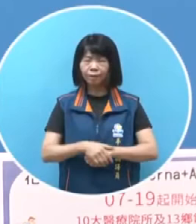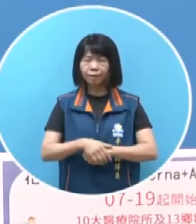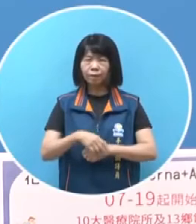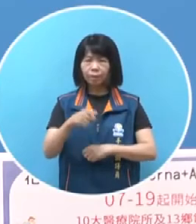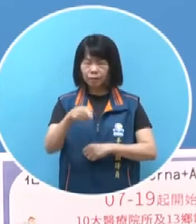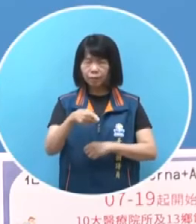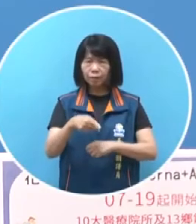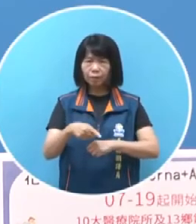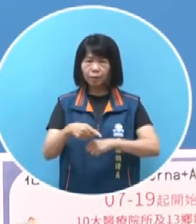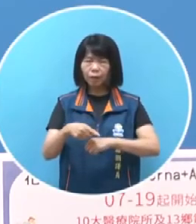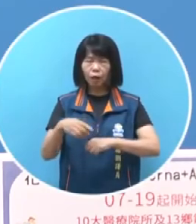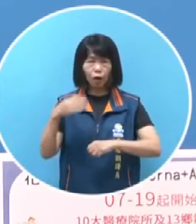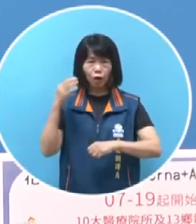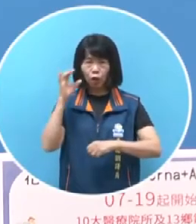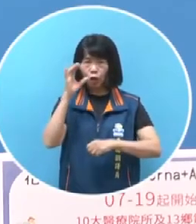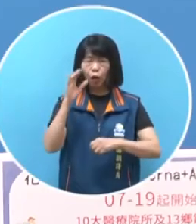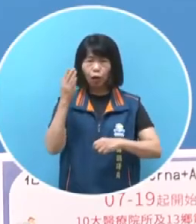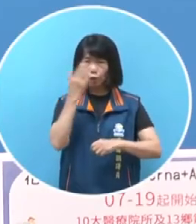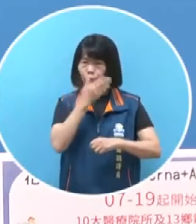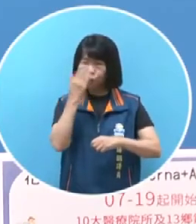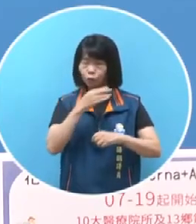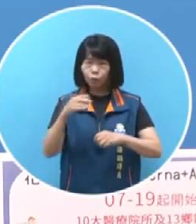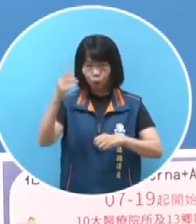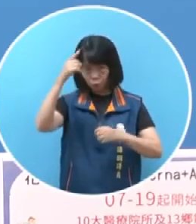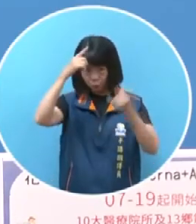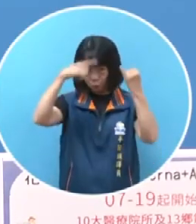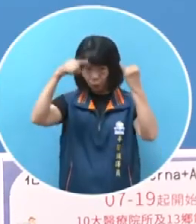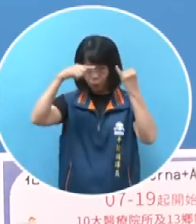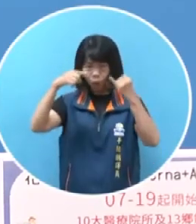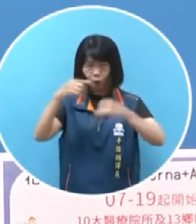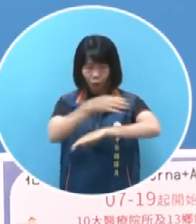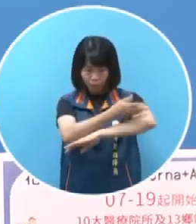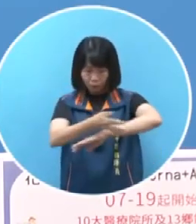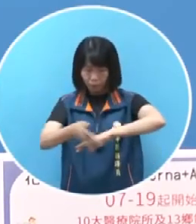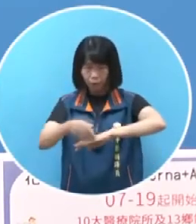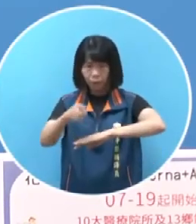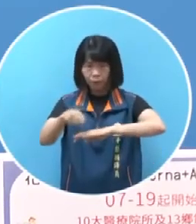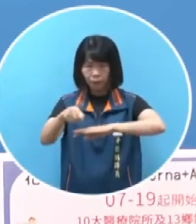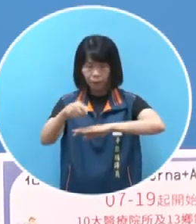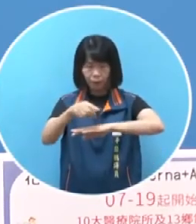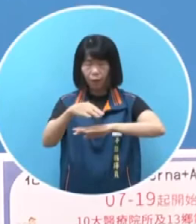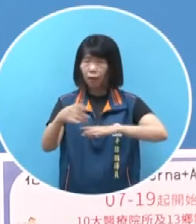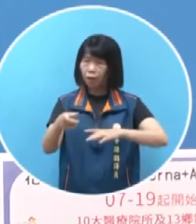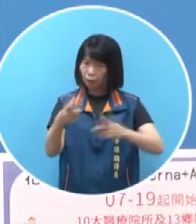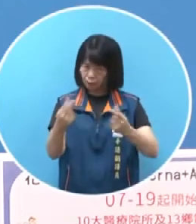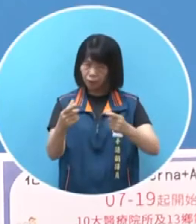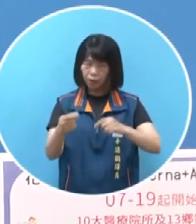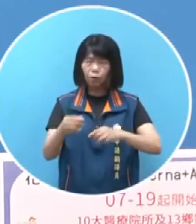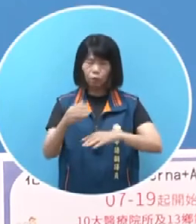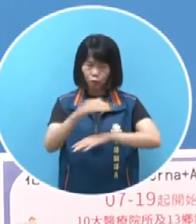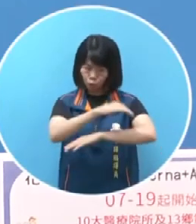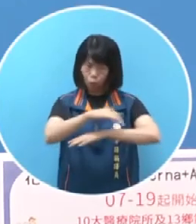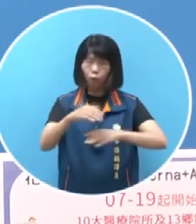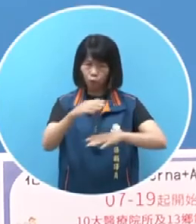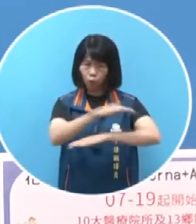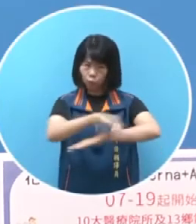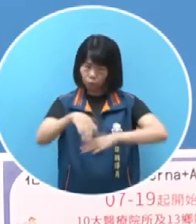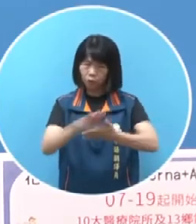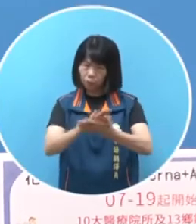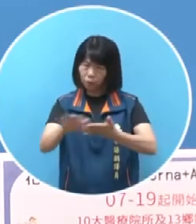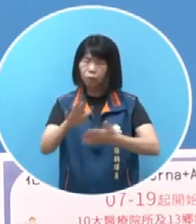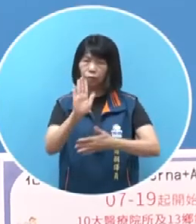对于我们秀姑峦溪我们三关排水的出水口的部分已经有做了一些处理，我要